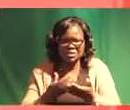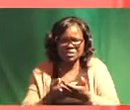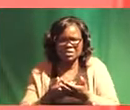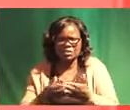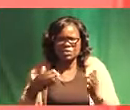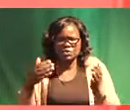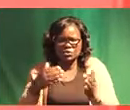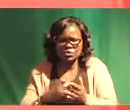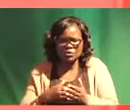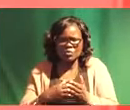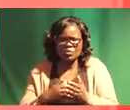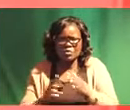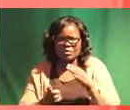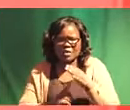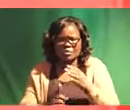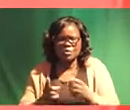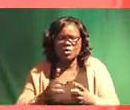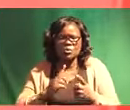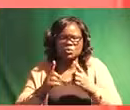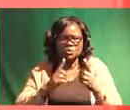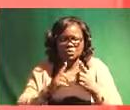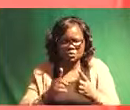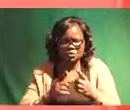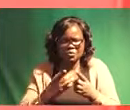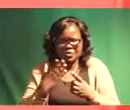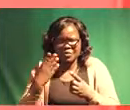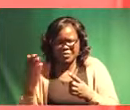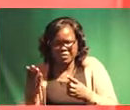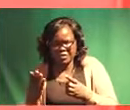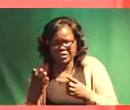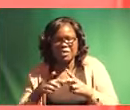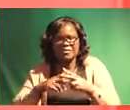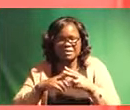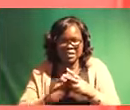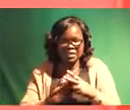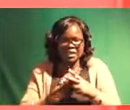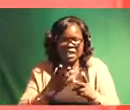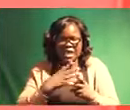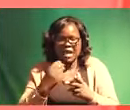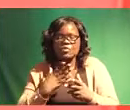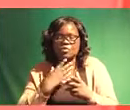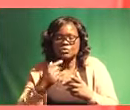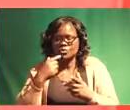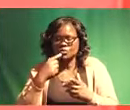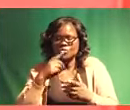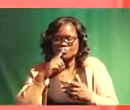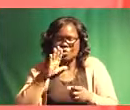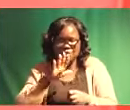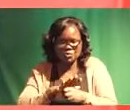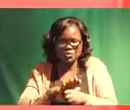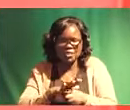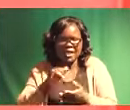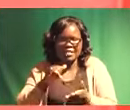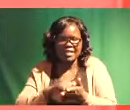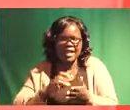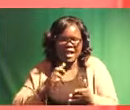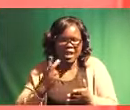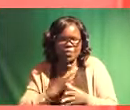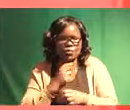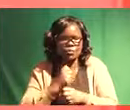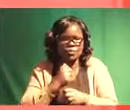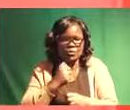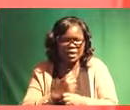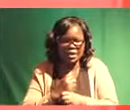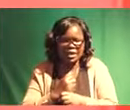pale bungeni tujadiliane, hayo mambo tumeanza. Na nataka nikuhakikishie sisi tutafanya ile